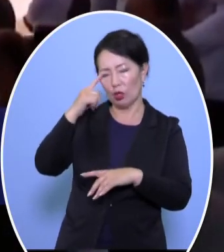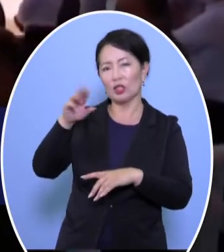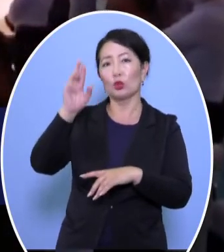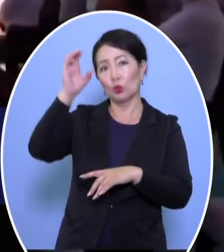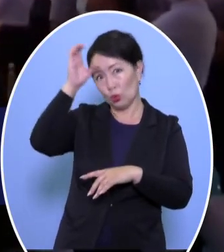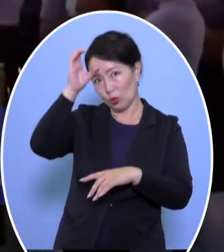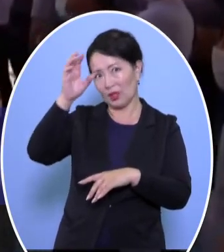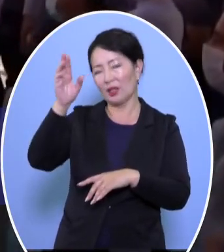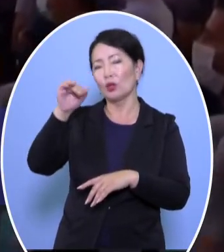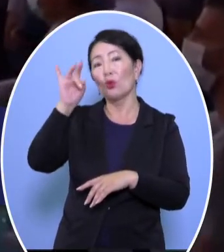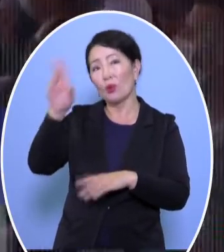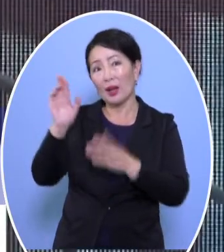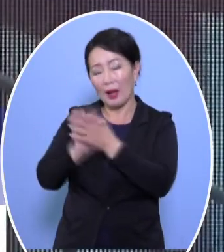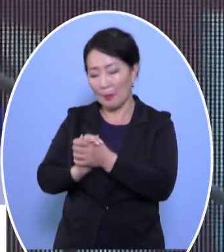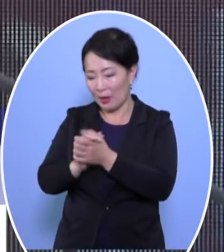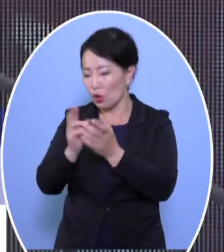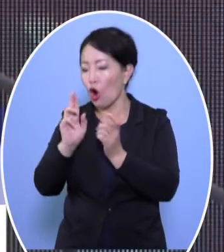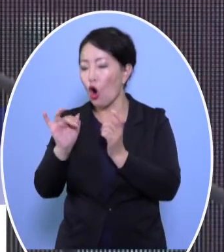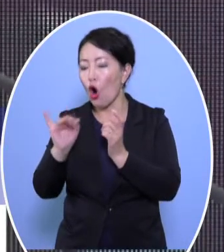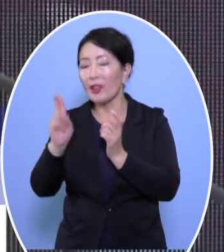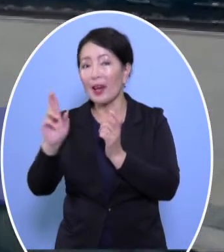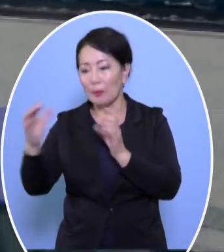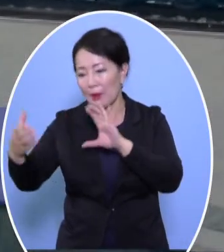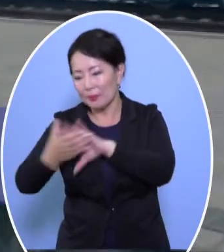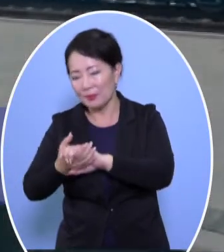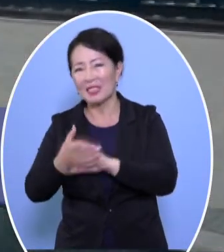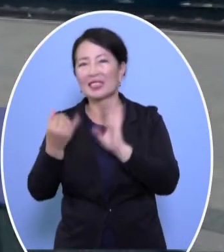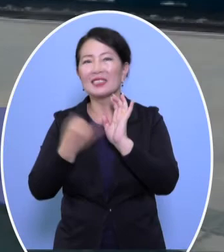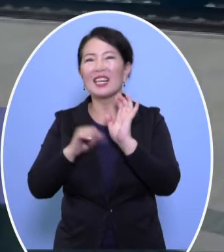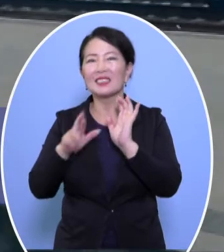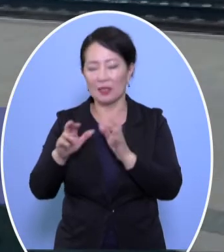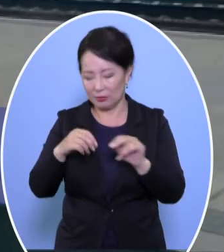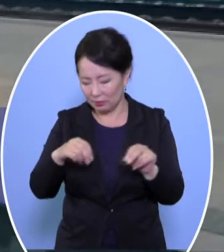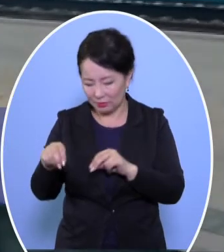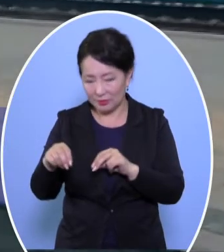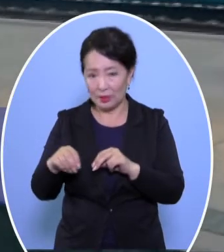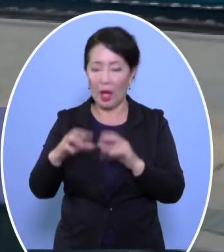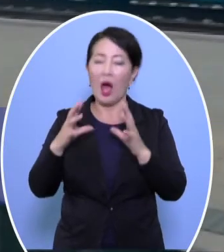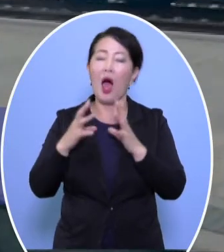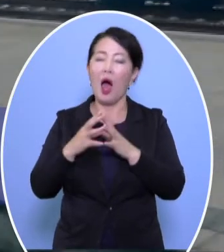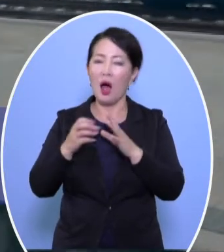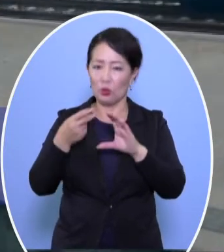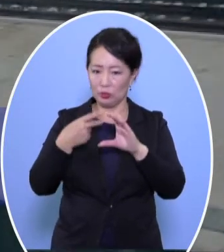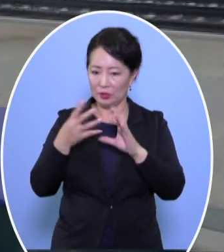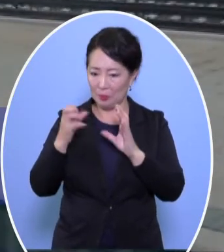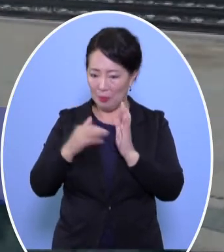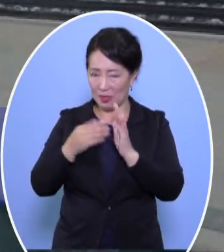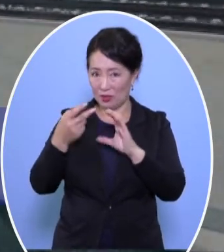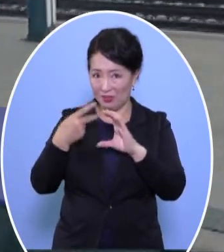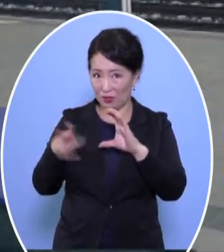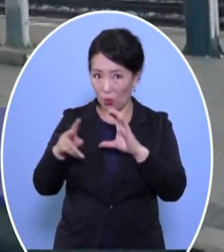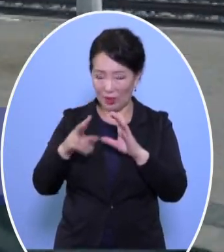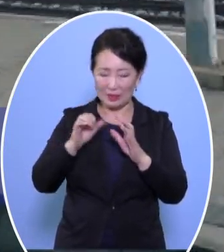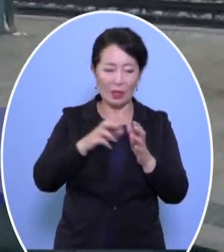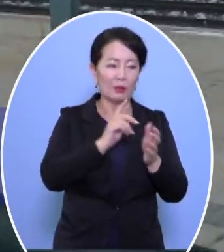Turkey компани албаны хүмүүс Colin компанитай байгуулсан 60 саяын гэрээний 10 сая евро дээрх талуудад тараасан гэж нэгэн